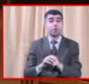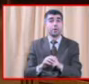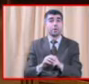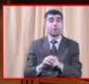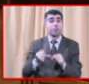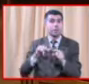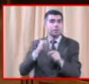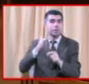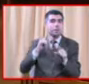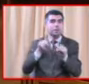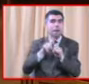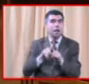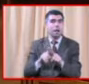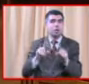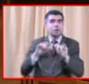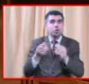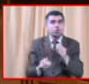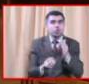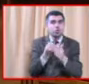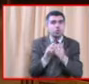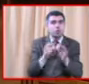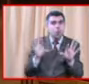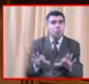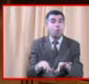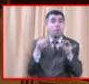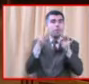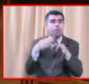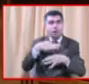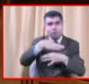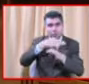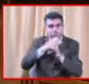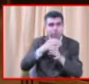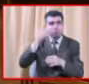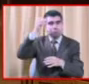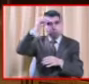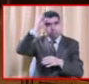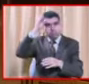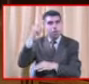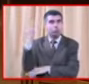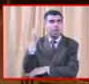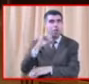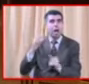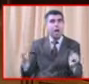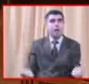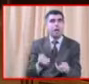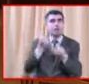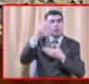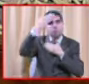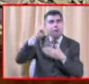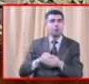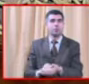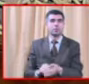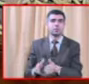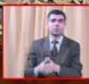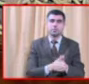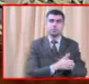يعني ارتقاء بمنظومه البحث العلمي اللي جعلها قاطره للتنميه الاقتصاديه والاجتماعيه بالبلاد. شكرا. تعقيب السيد